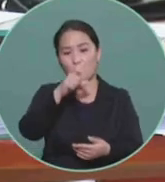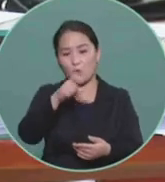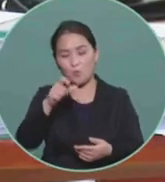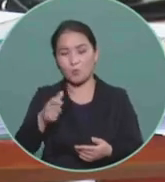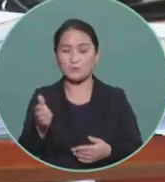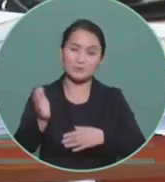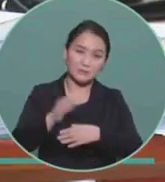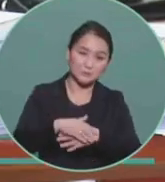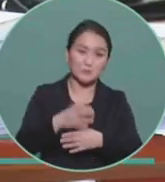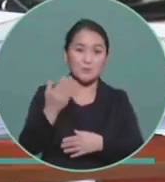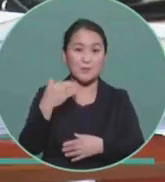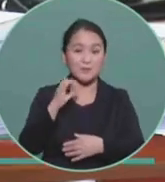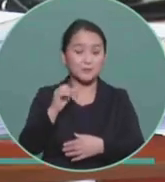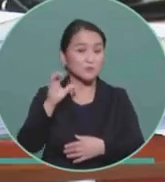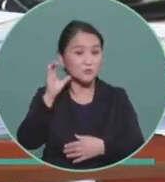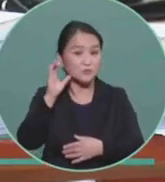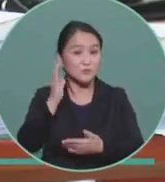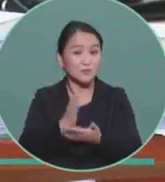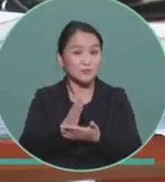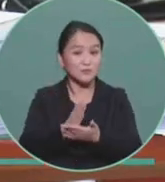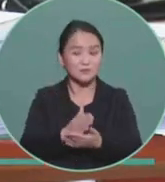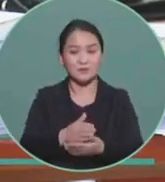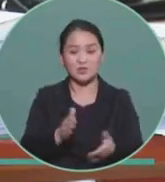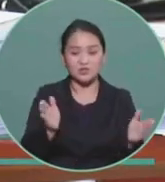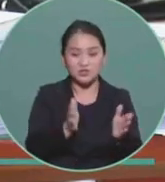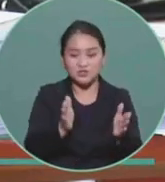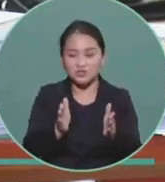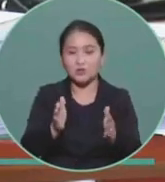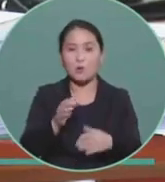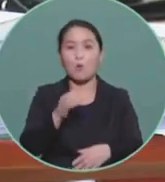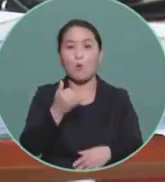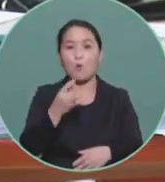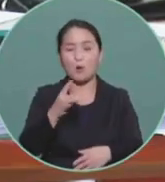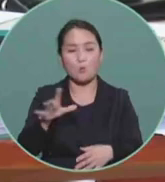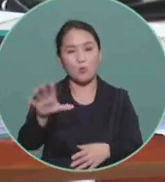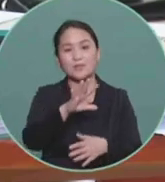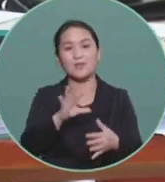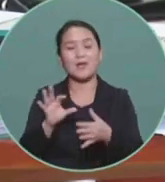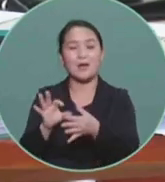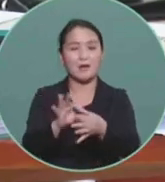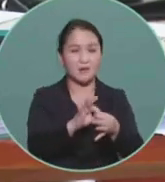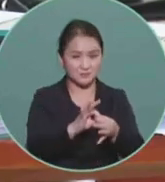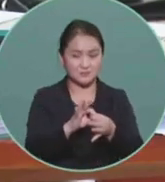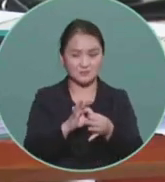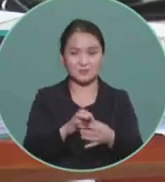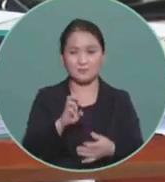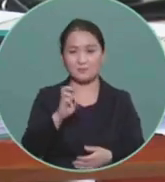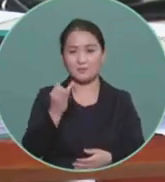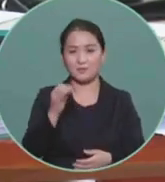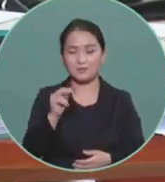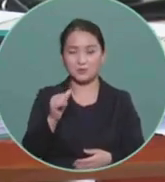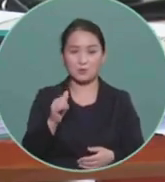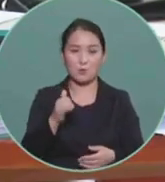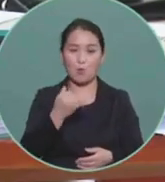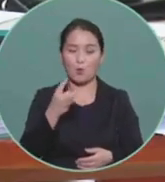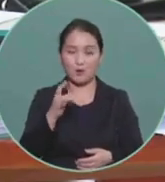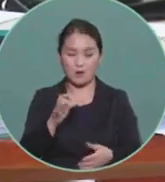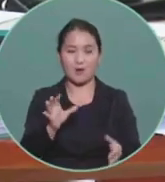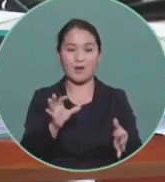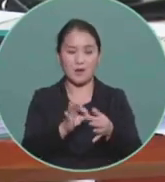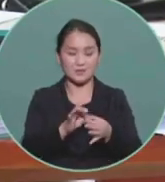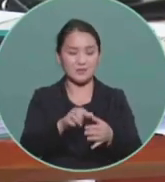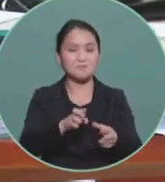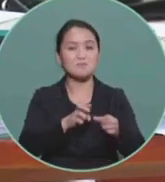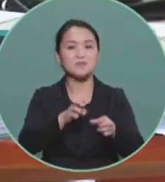амнаас эрсдлээ гэдэг мэдээлэл бид нар ойрхон сонсдог байсан шүү. Бүх бичил уурхай хаагаа ичихсэн. Налаахын жижиг одоо бичил уурхай эрхэлдэг хүмүүсийн бизнес нэг